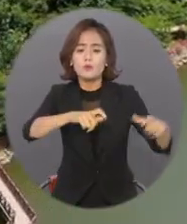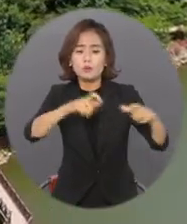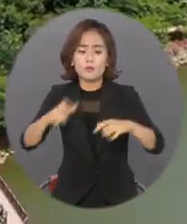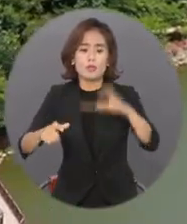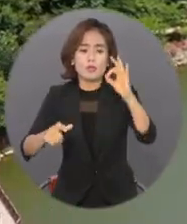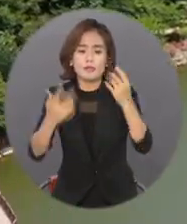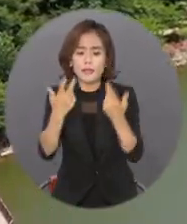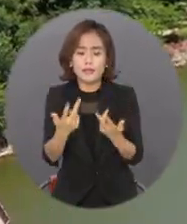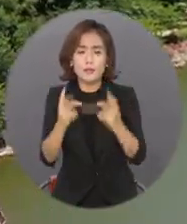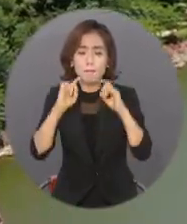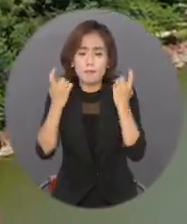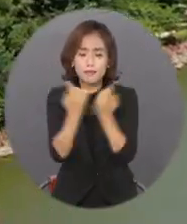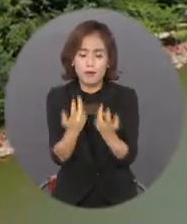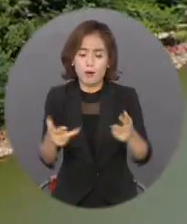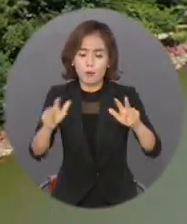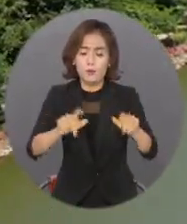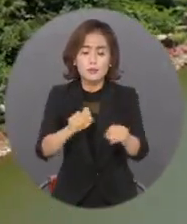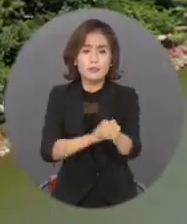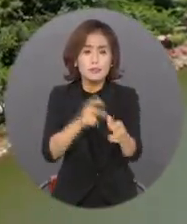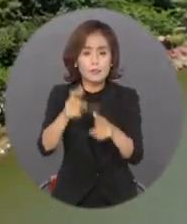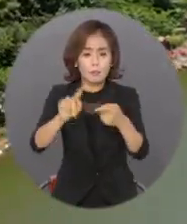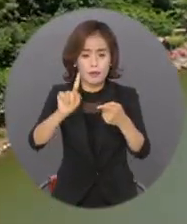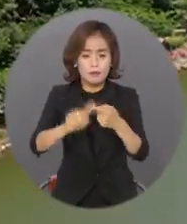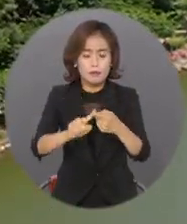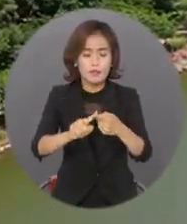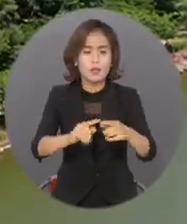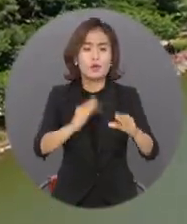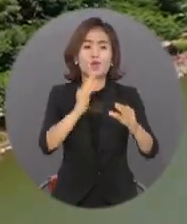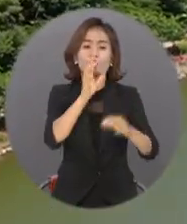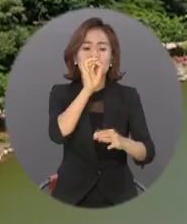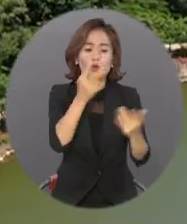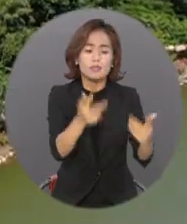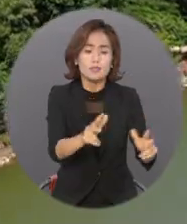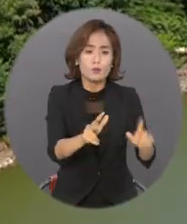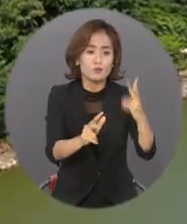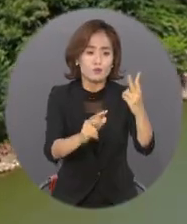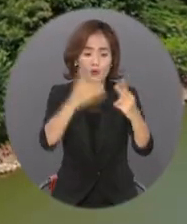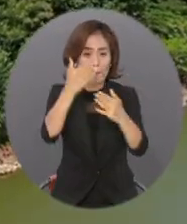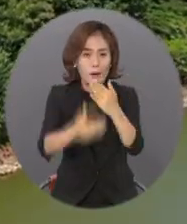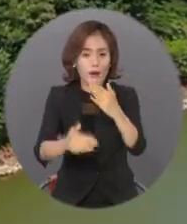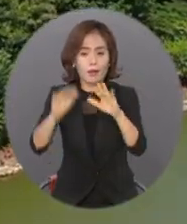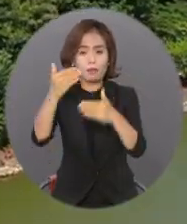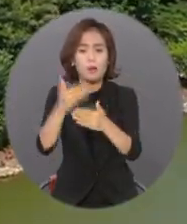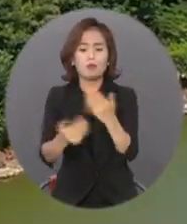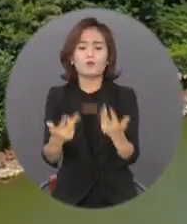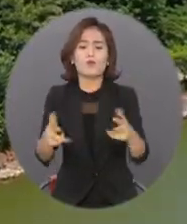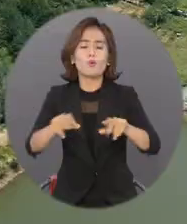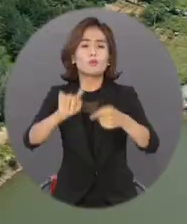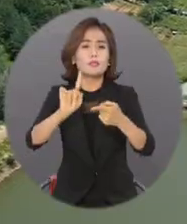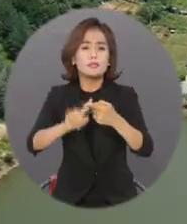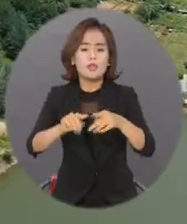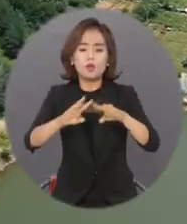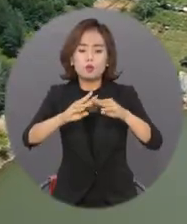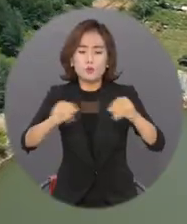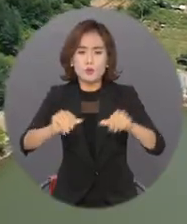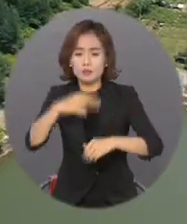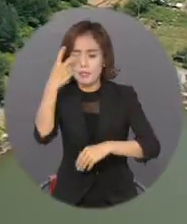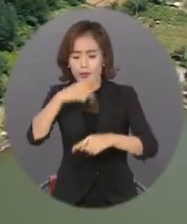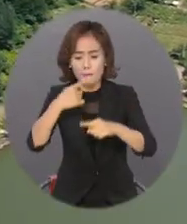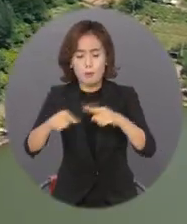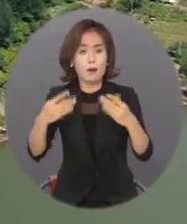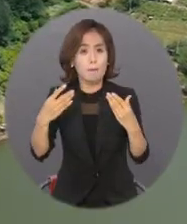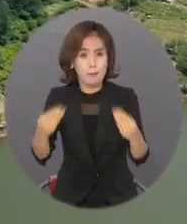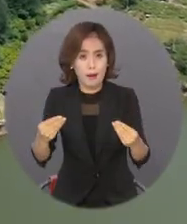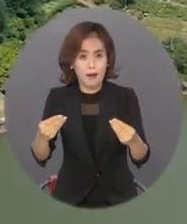10개 민간공원 특례 사업 가운데 중앙 일지구와 중해지구 두 개 지구를 제외한 나머지 공원들은 토지 감정 평가를